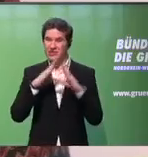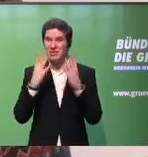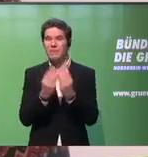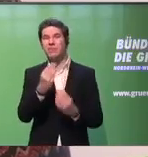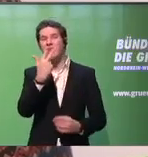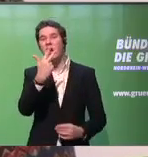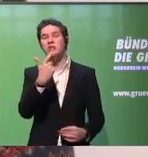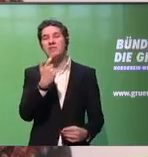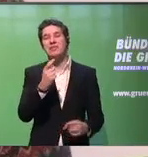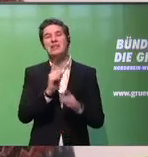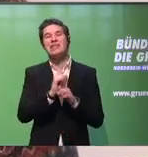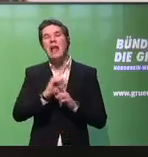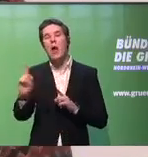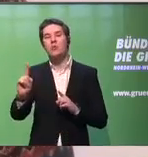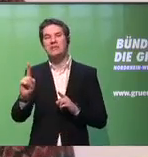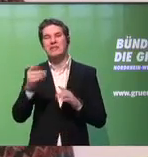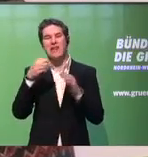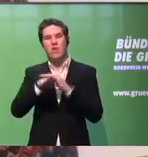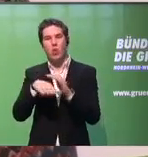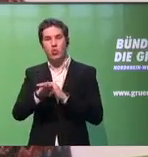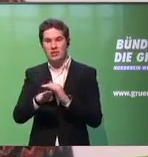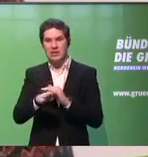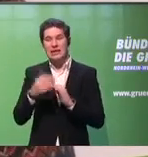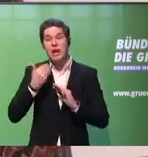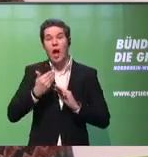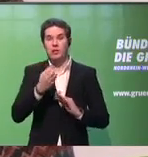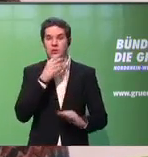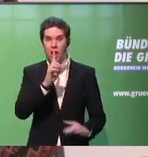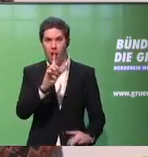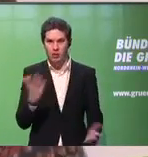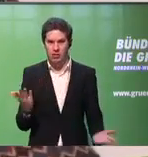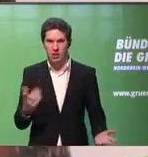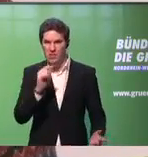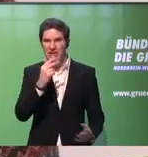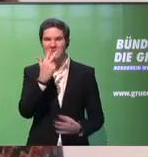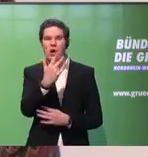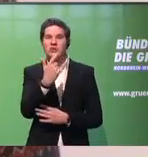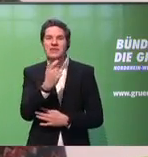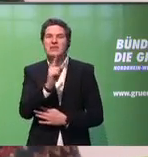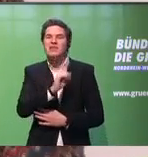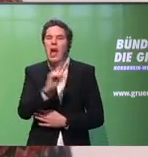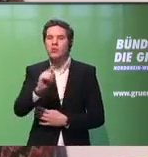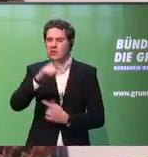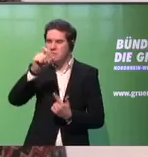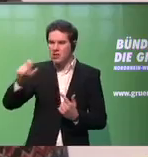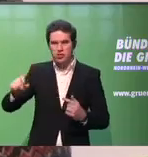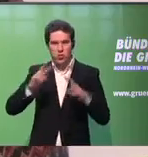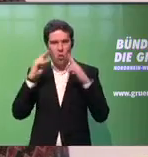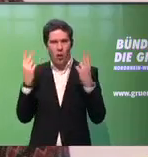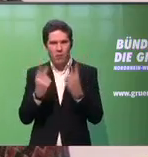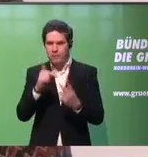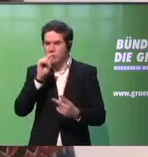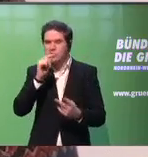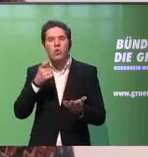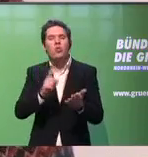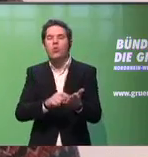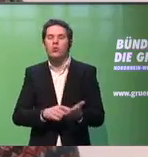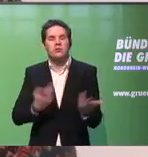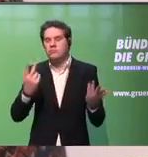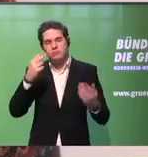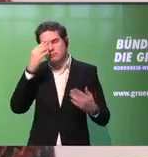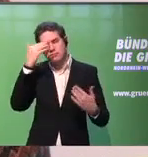23.000 Flüchtlinge neu, jeden Tag. 23.000 Menschen global, die aus unterschiedlichen Gründen